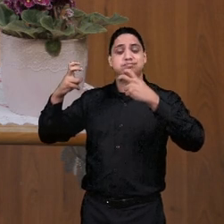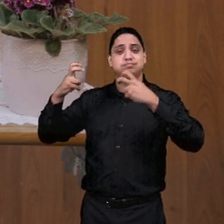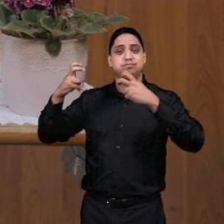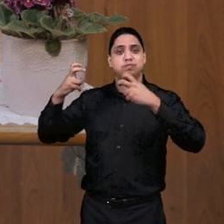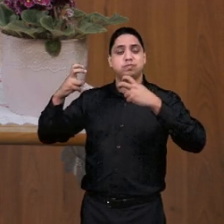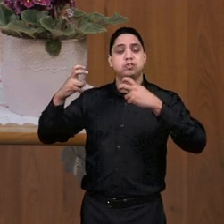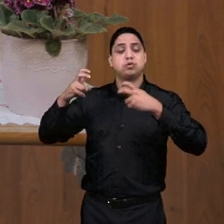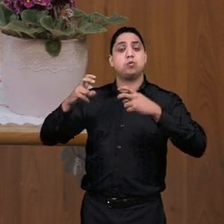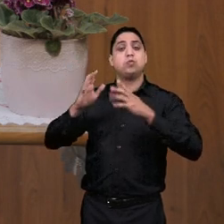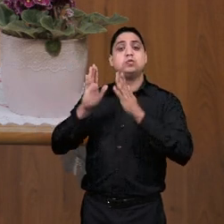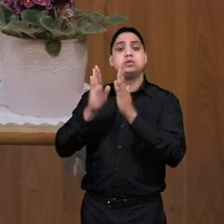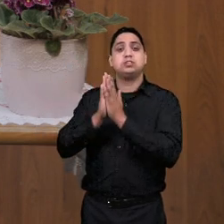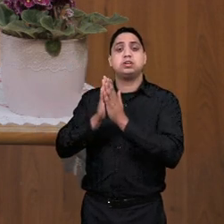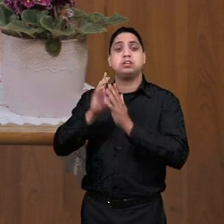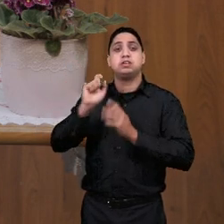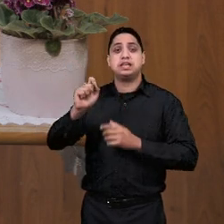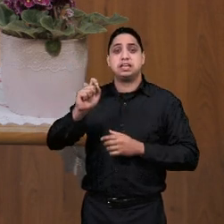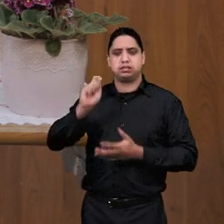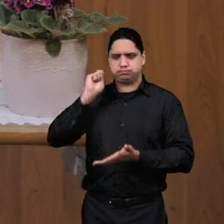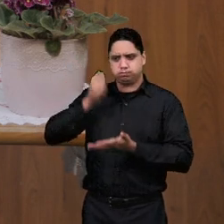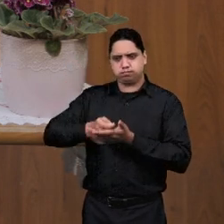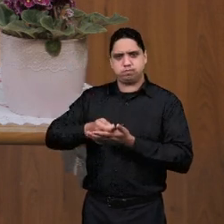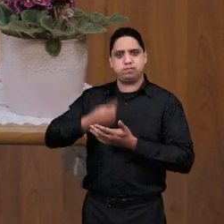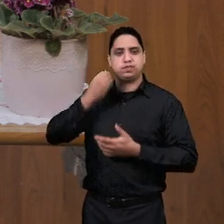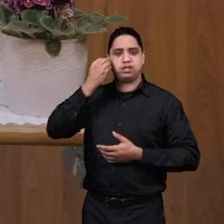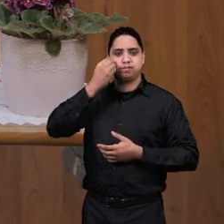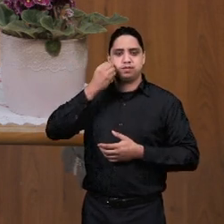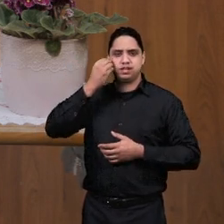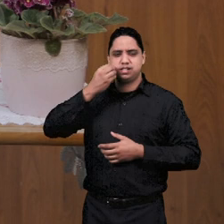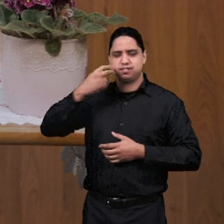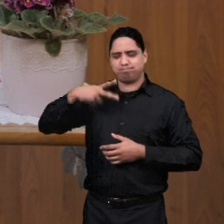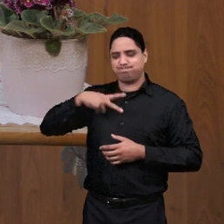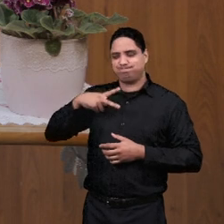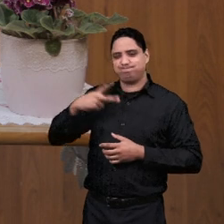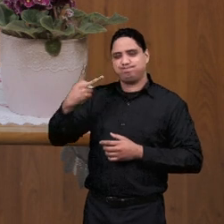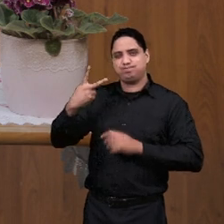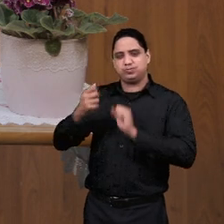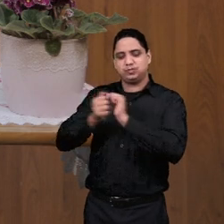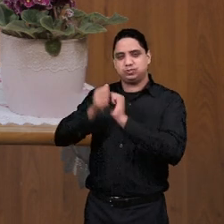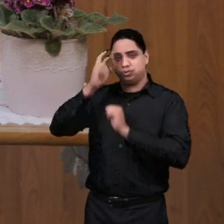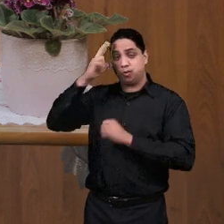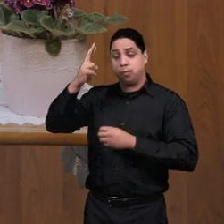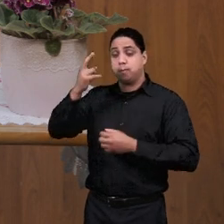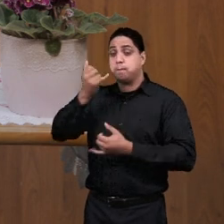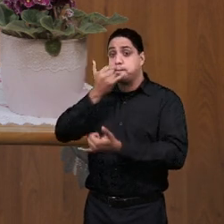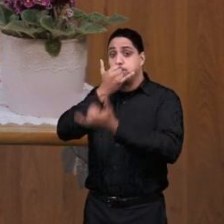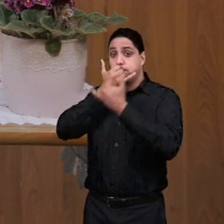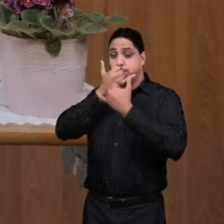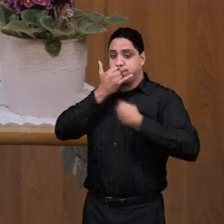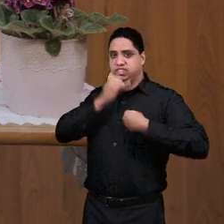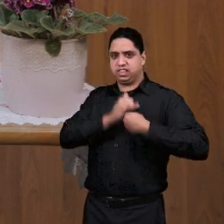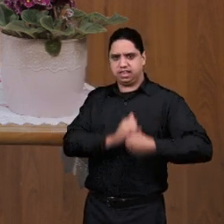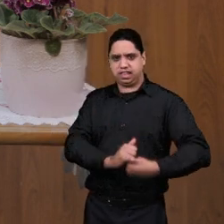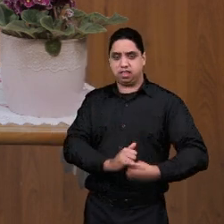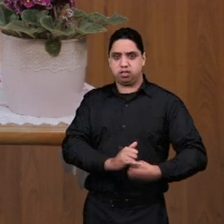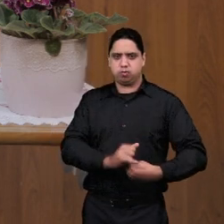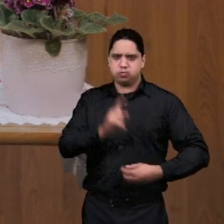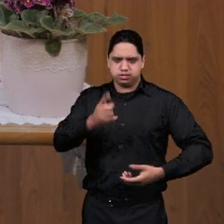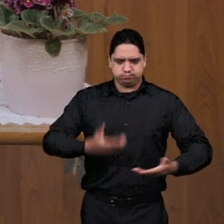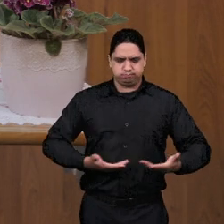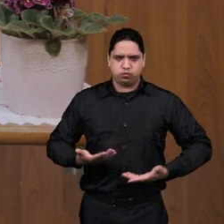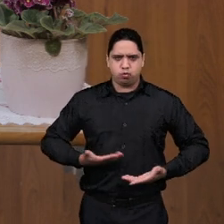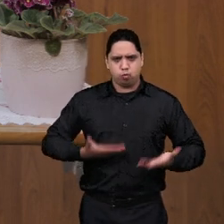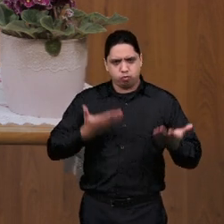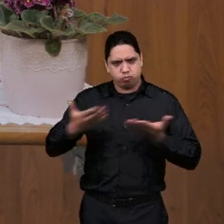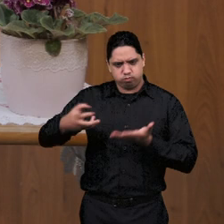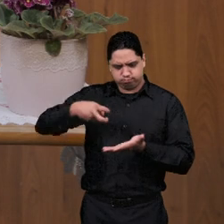nous garantit une expérience avec le Seigneur, le pardon de nos péchés. L'Église, j'invite à se mettre à genoux